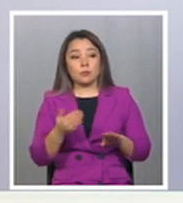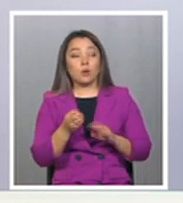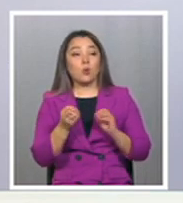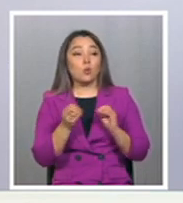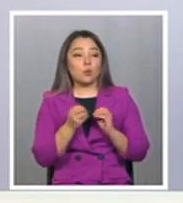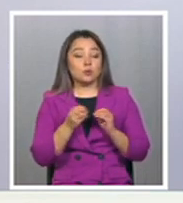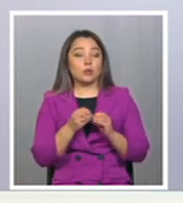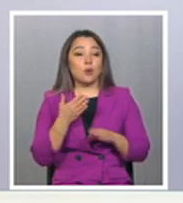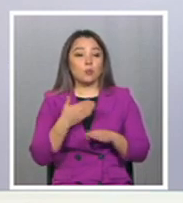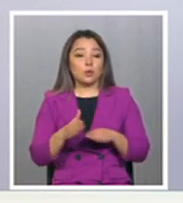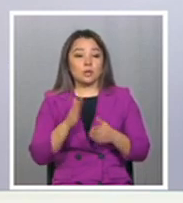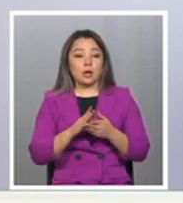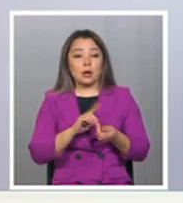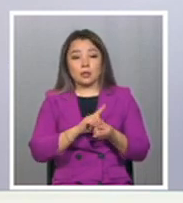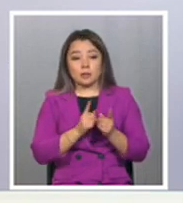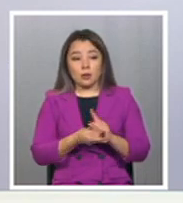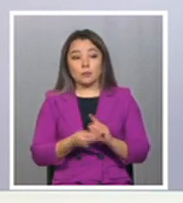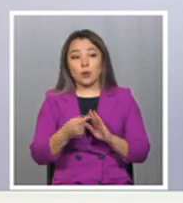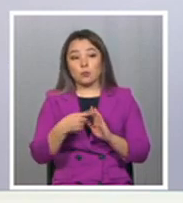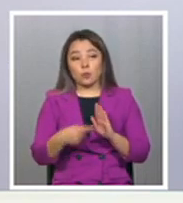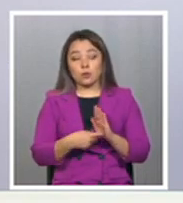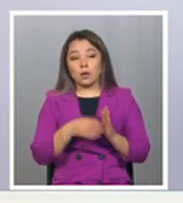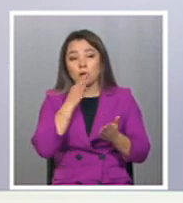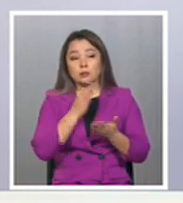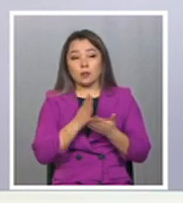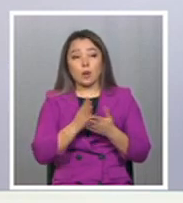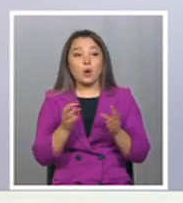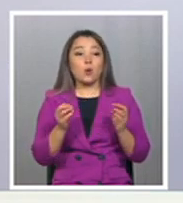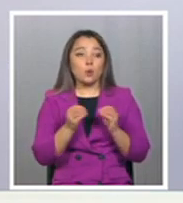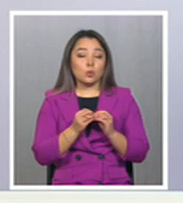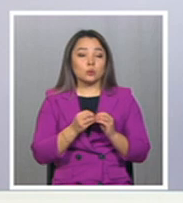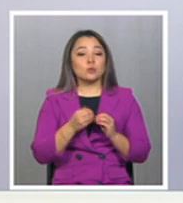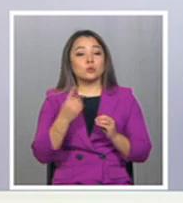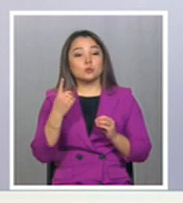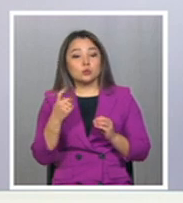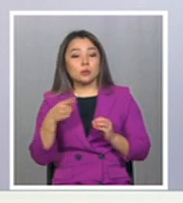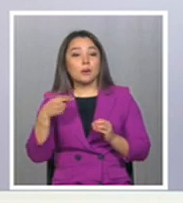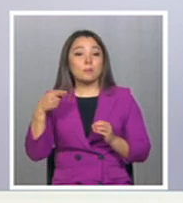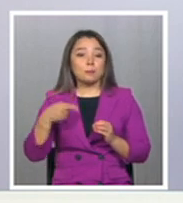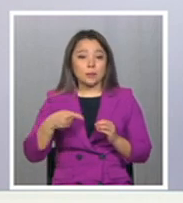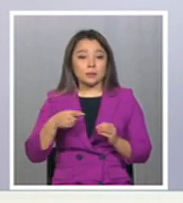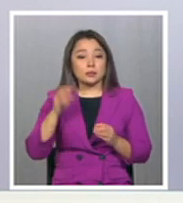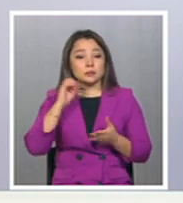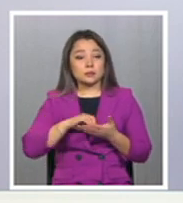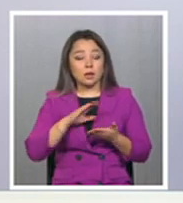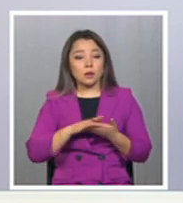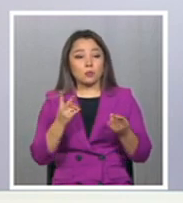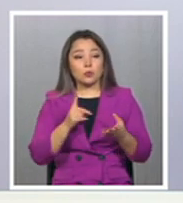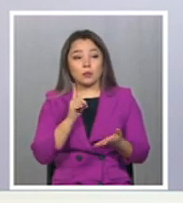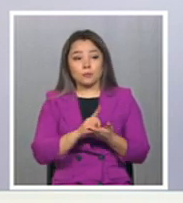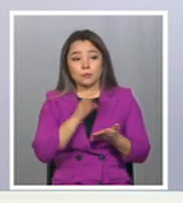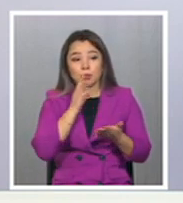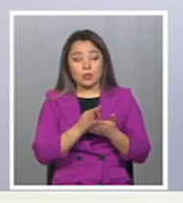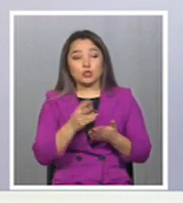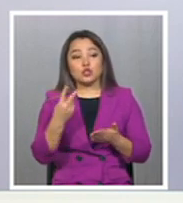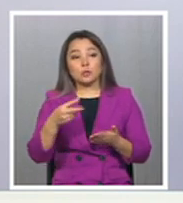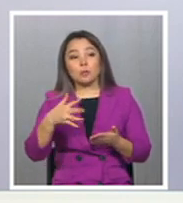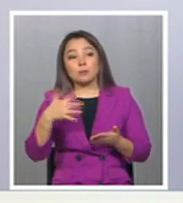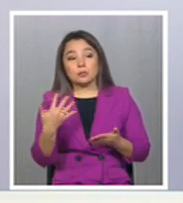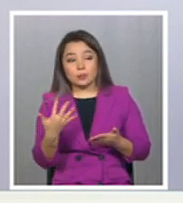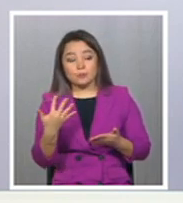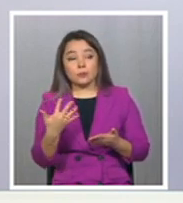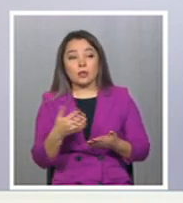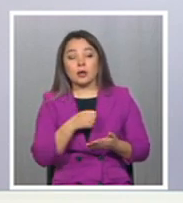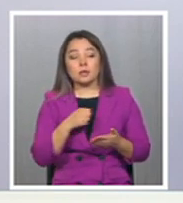бөлшекке айналдыру үшін бөлімінде айттық, 10, 100 немесе 1000 деген сияқты сандар болу керек. Ал 25-ті